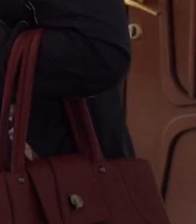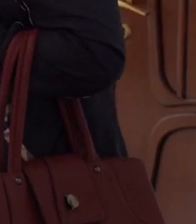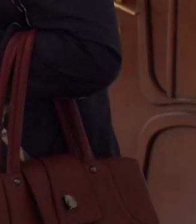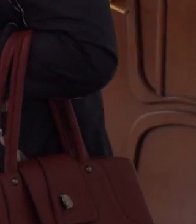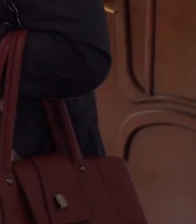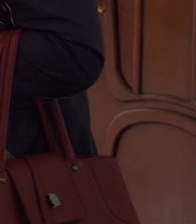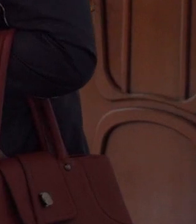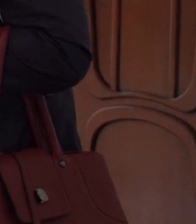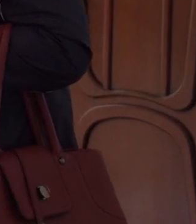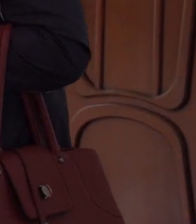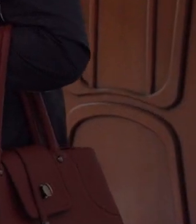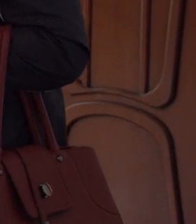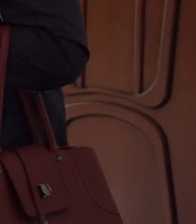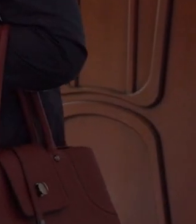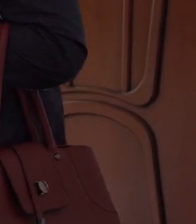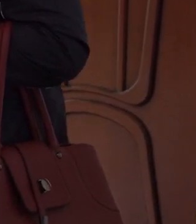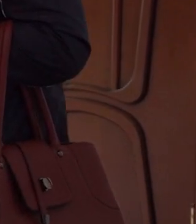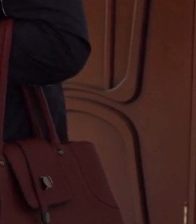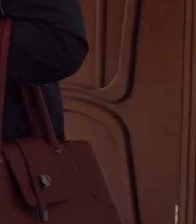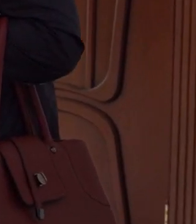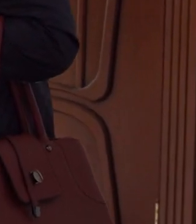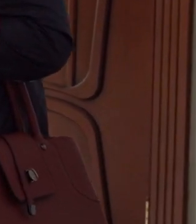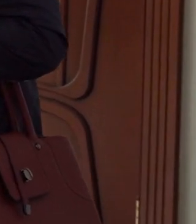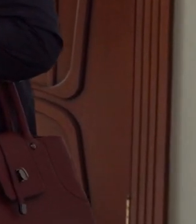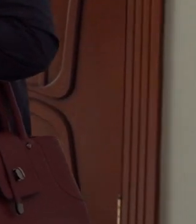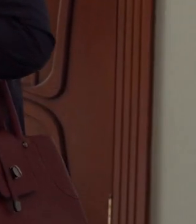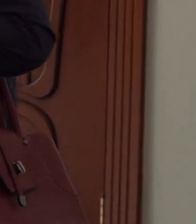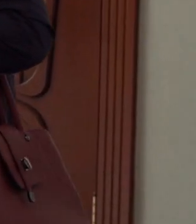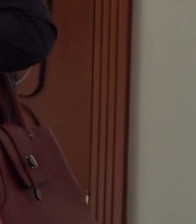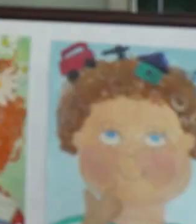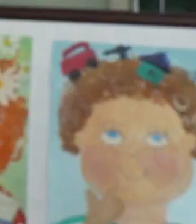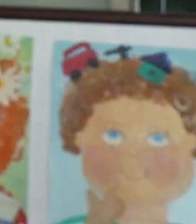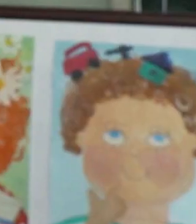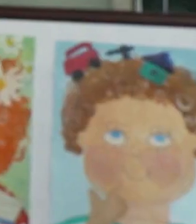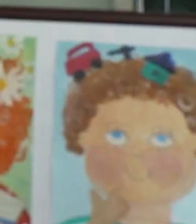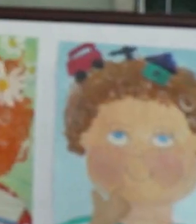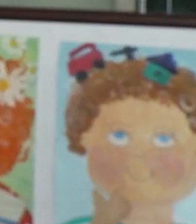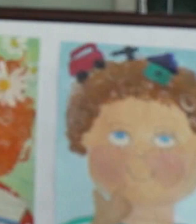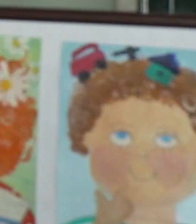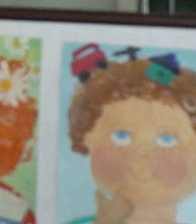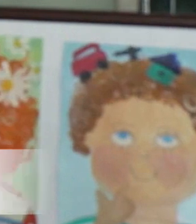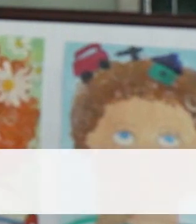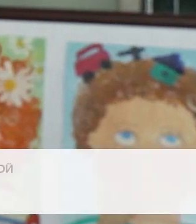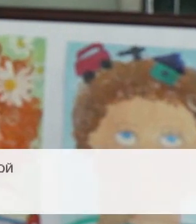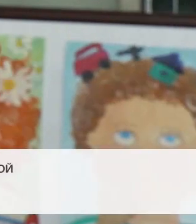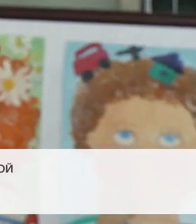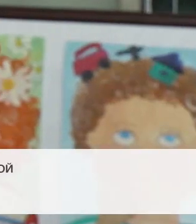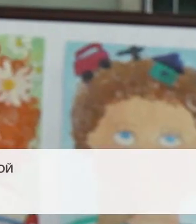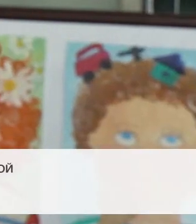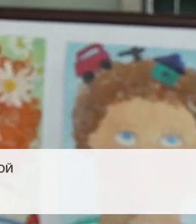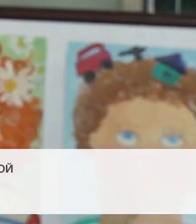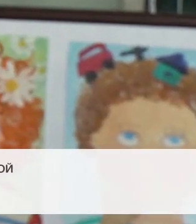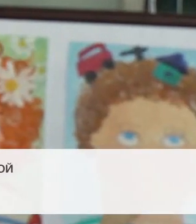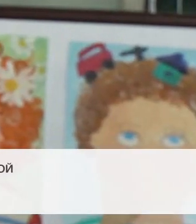через творчество организаторы хотят поддержать замотивировать мальчишек и девчонок дети сироты дети без причины родители Я думаю